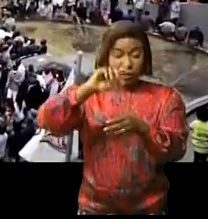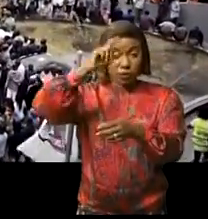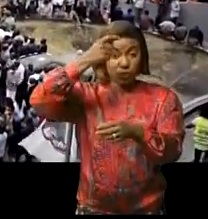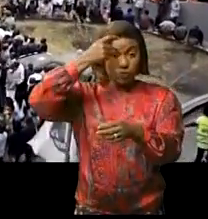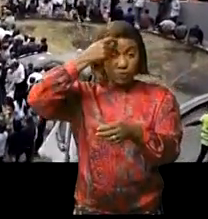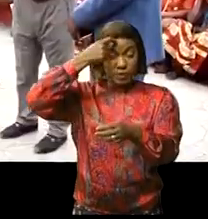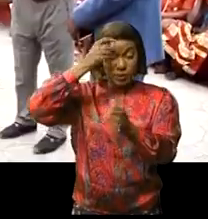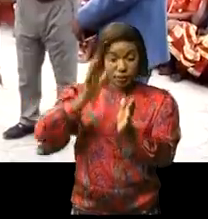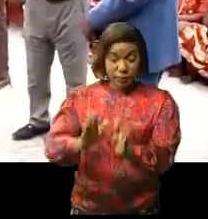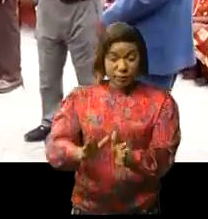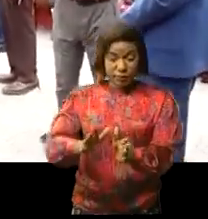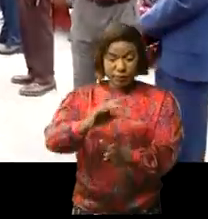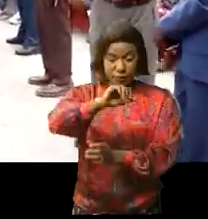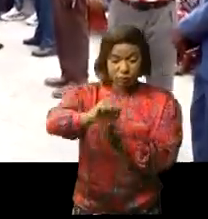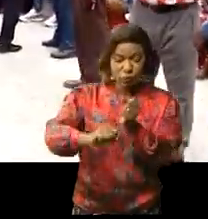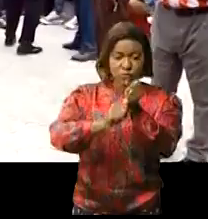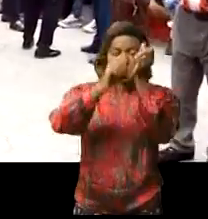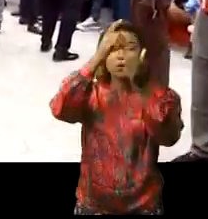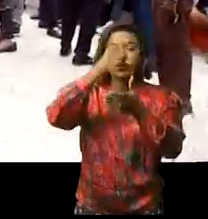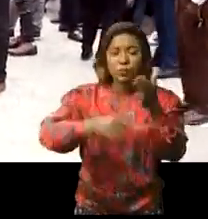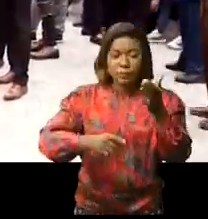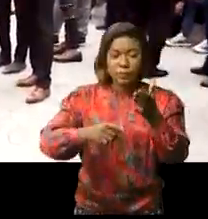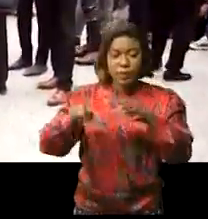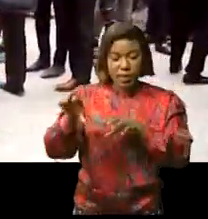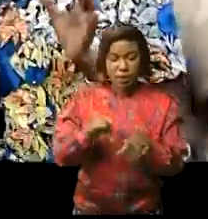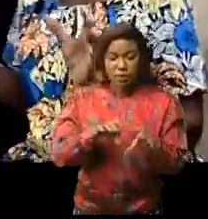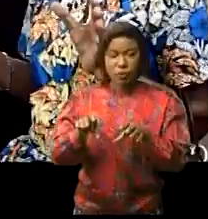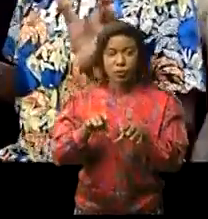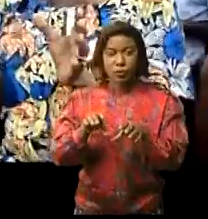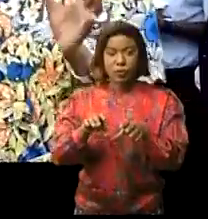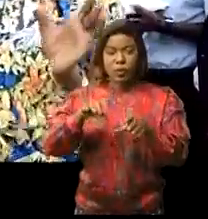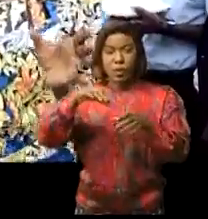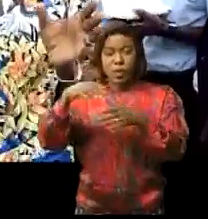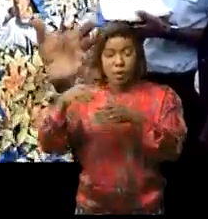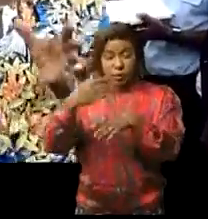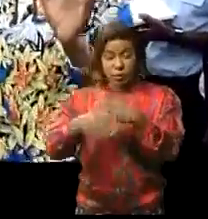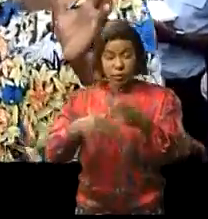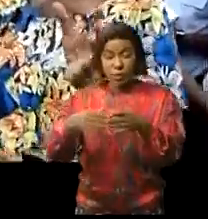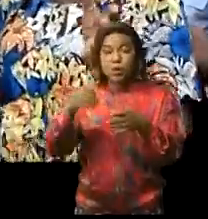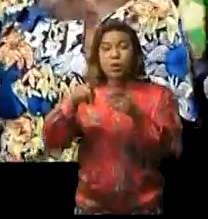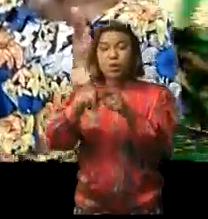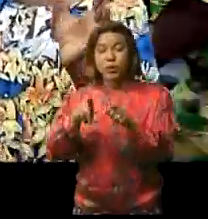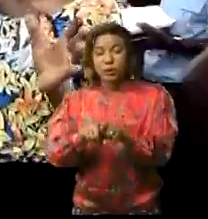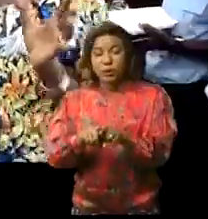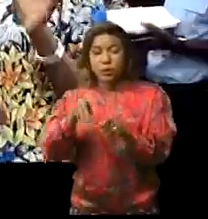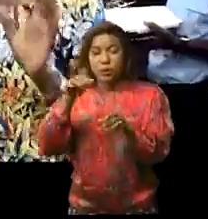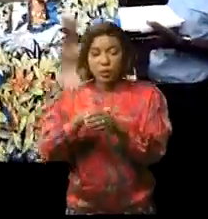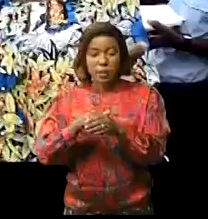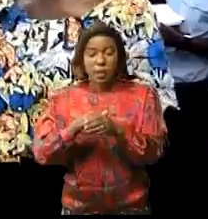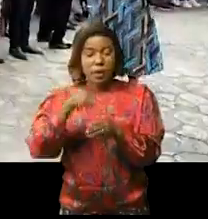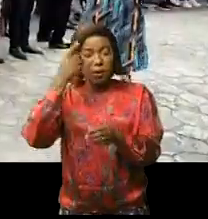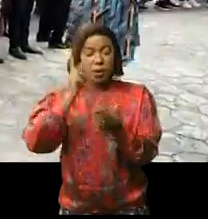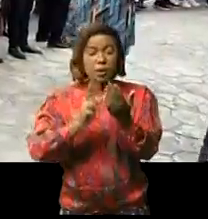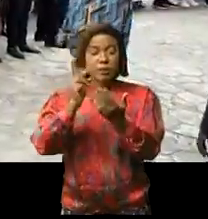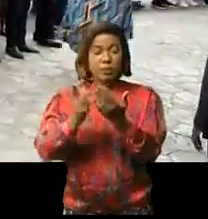Ils sont venus soutenir les actions initiées par le gouverneur Gentini Ngobila Mbaka dans le cadre du